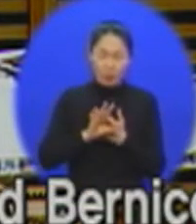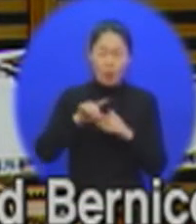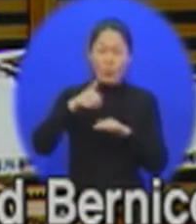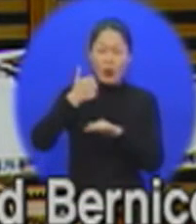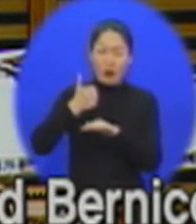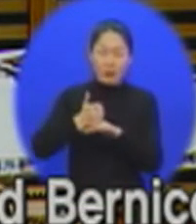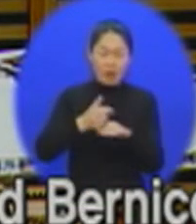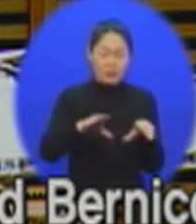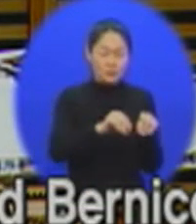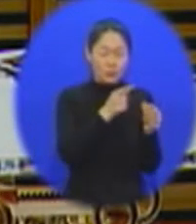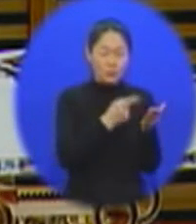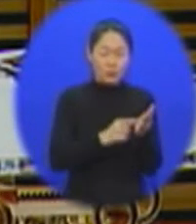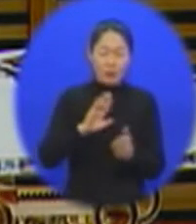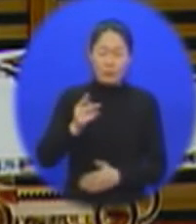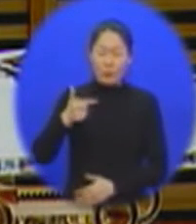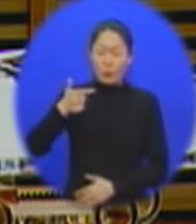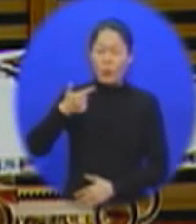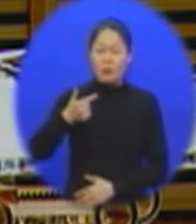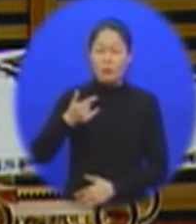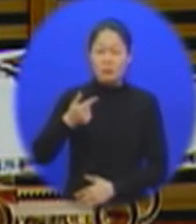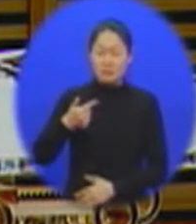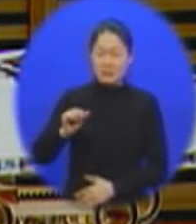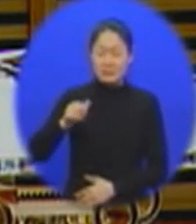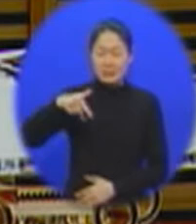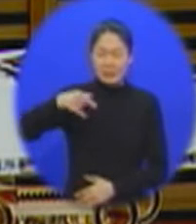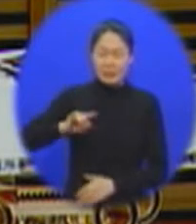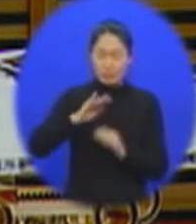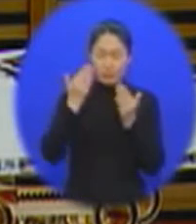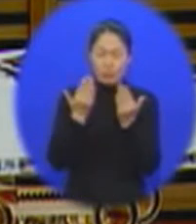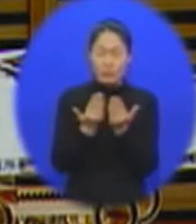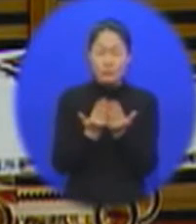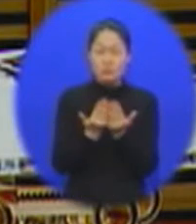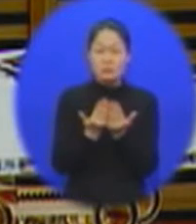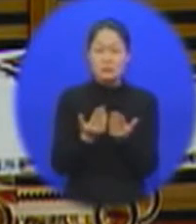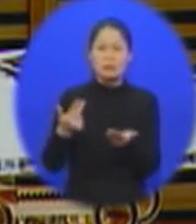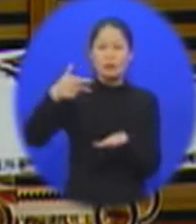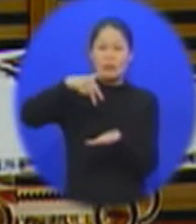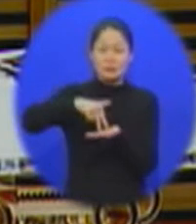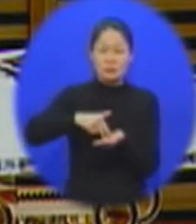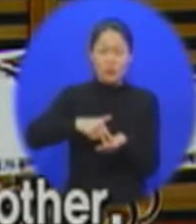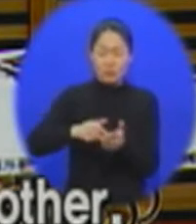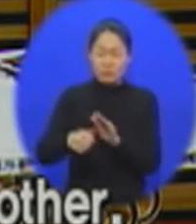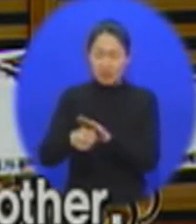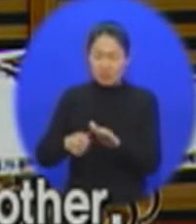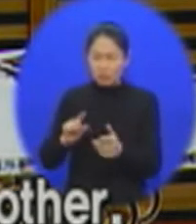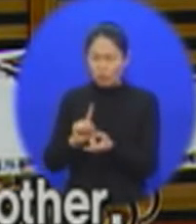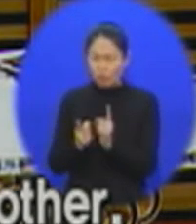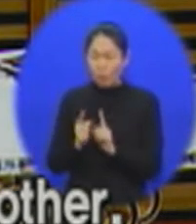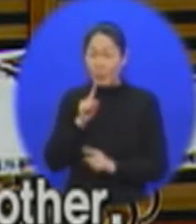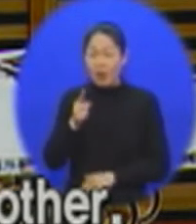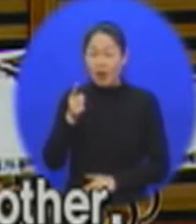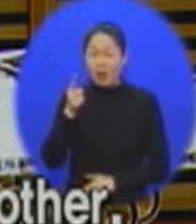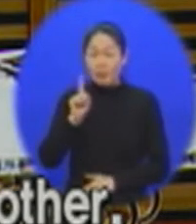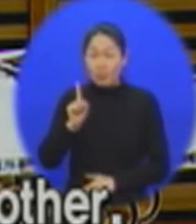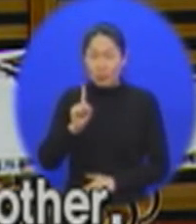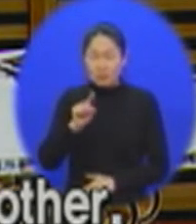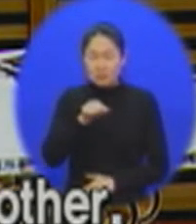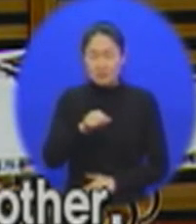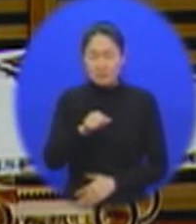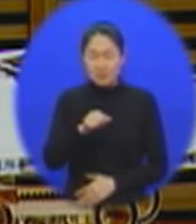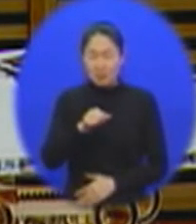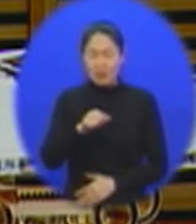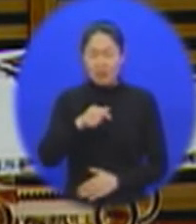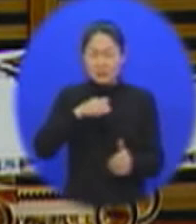번 위계와 그 함께 앉은 사람들이 다 일어나서 물러가 서로 말하되 이 사람은 사용이나 결박을